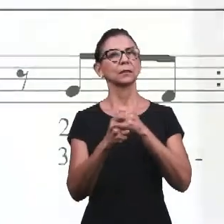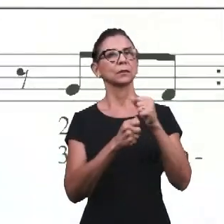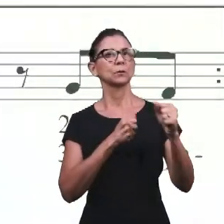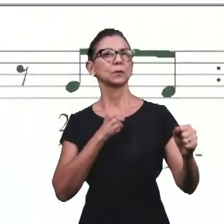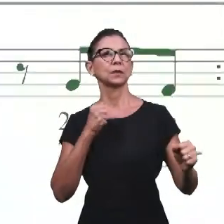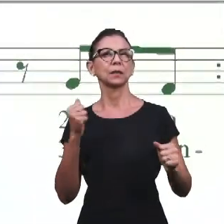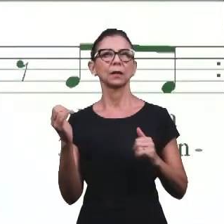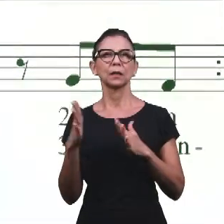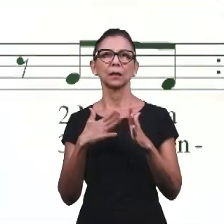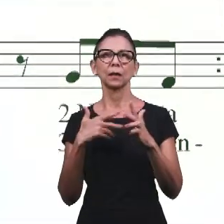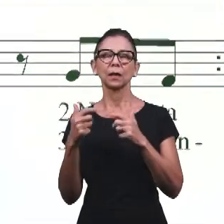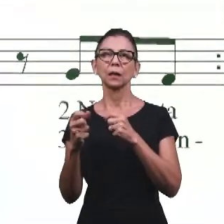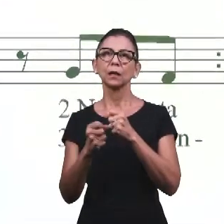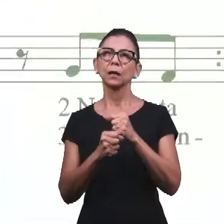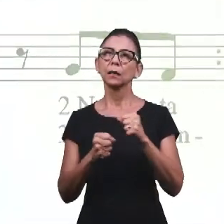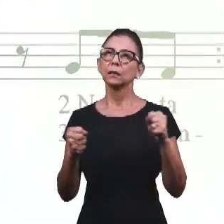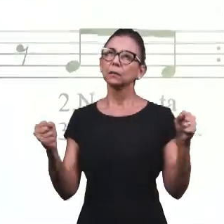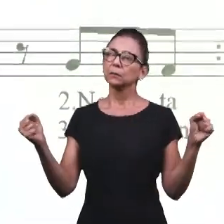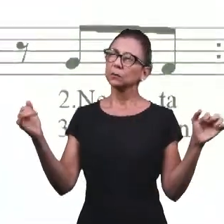Аллилуйя,